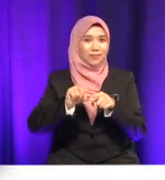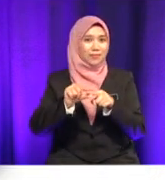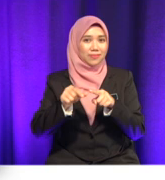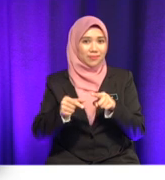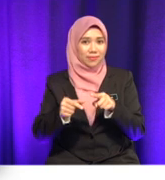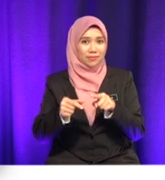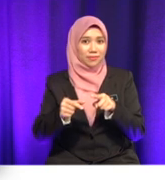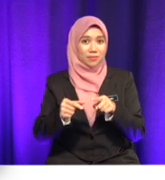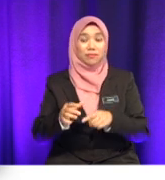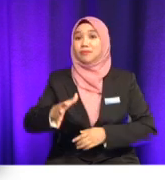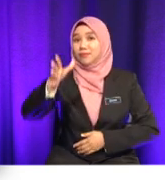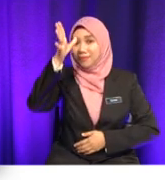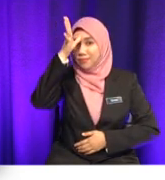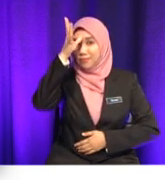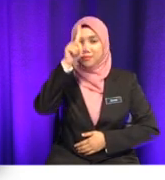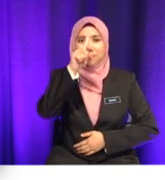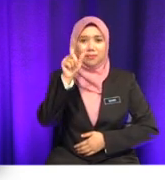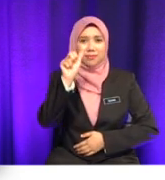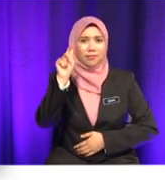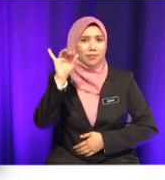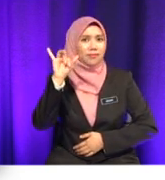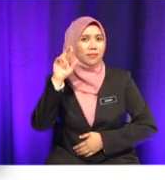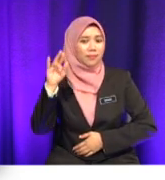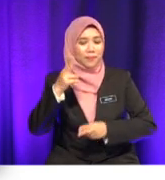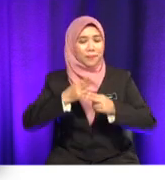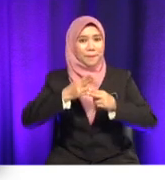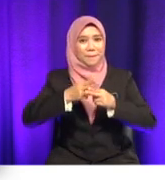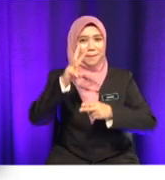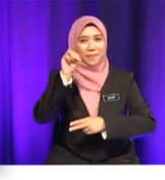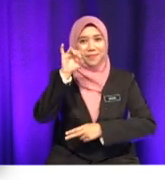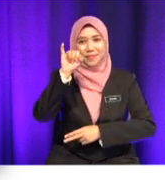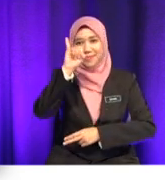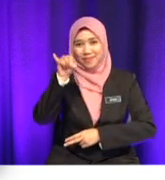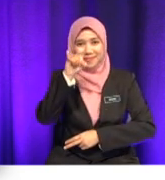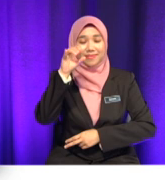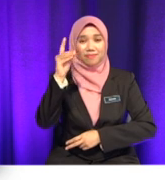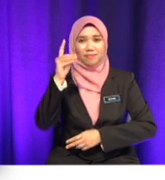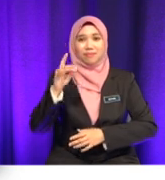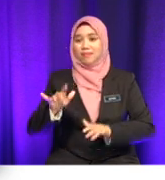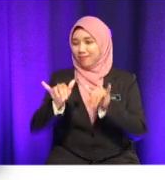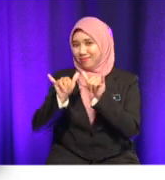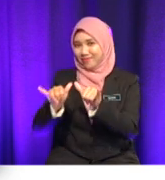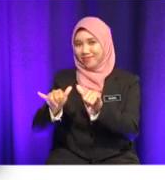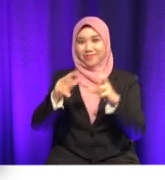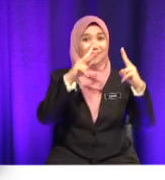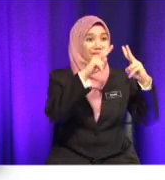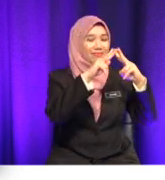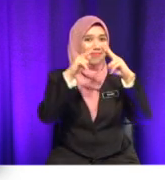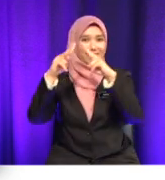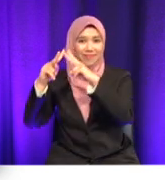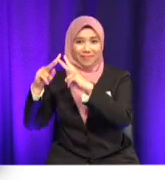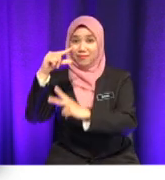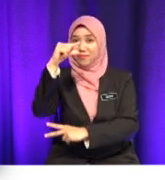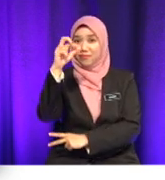udang Ayah Zakaria bernama Machi mereka tinggal di